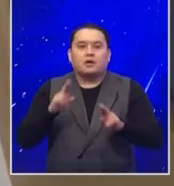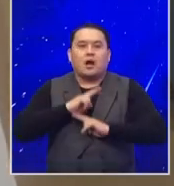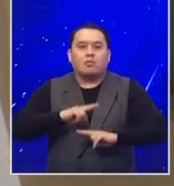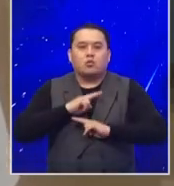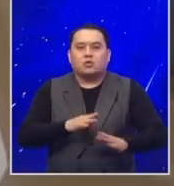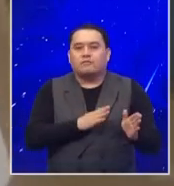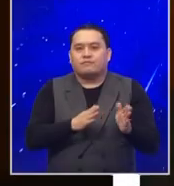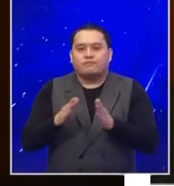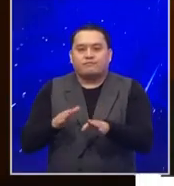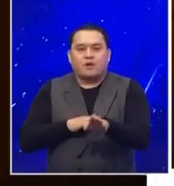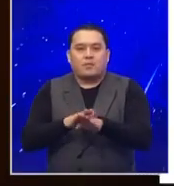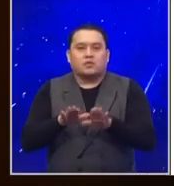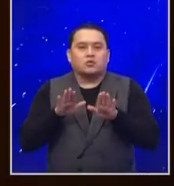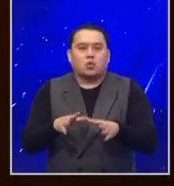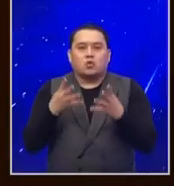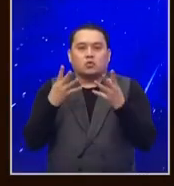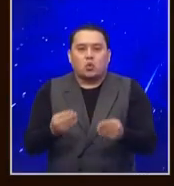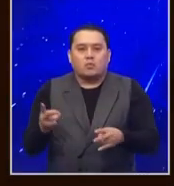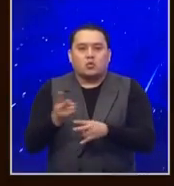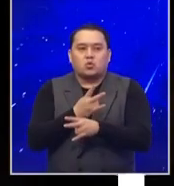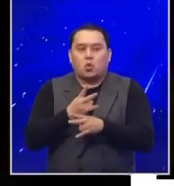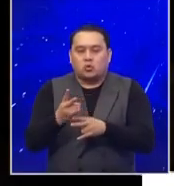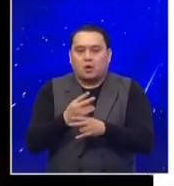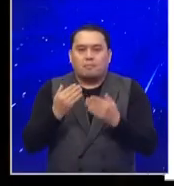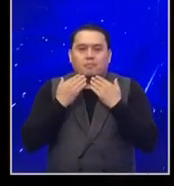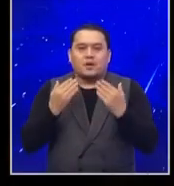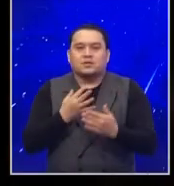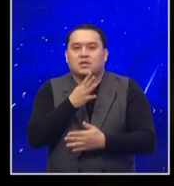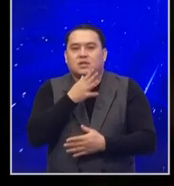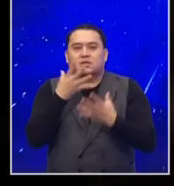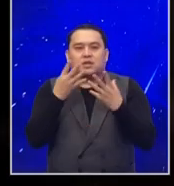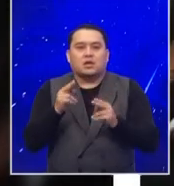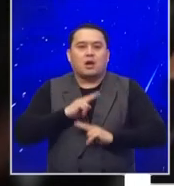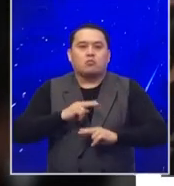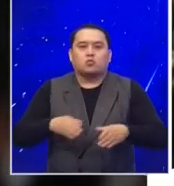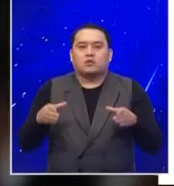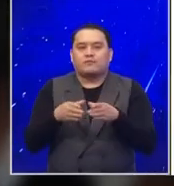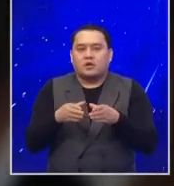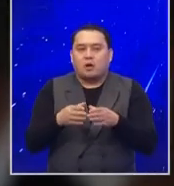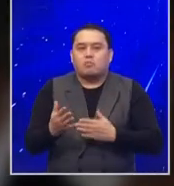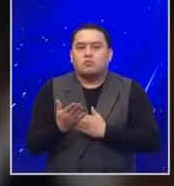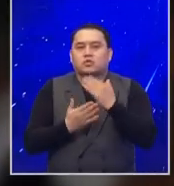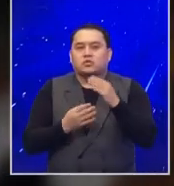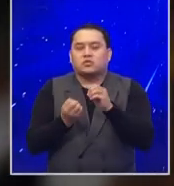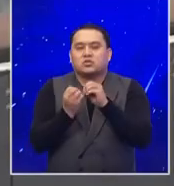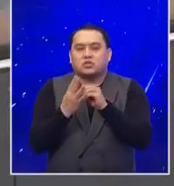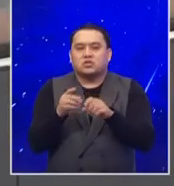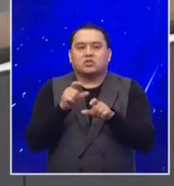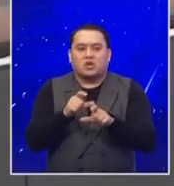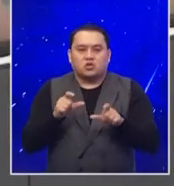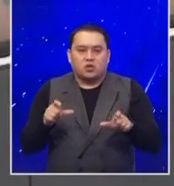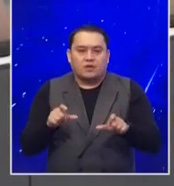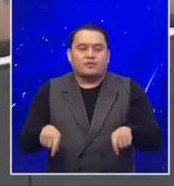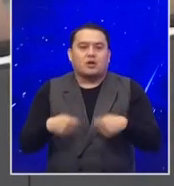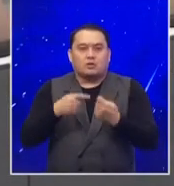выполняют мониторинговые группы не только днем, но и в ночное время. За последние несколько дней рабочей группой зафиксировано более 14 нарушений. Но по